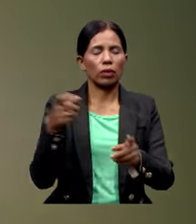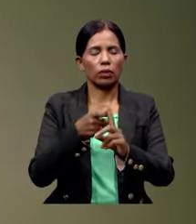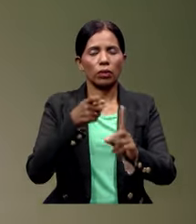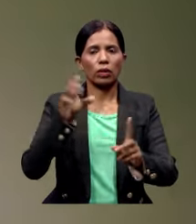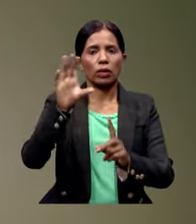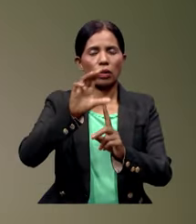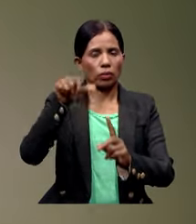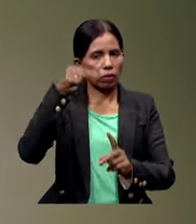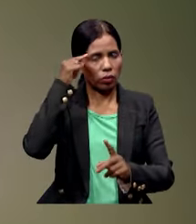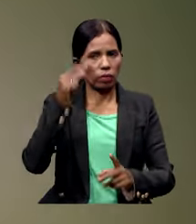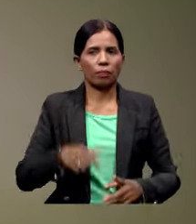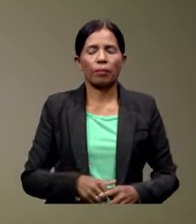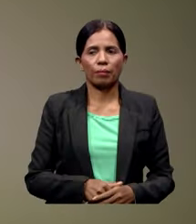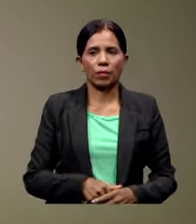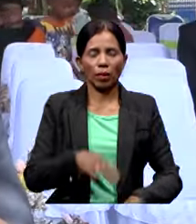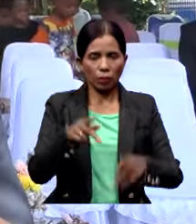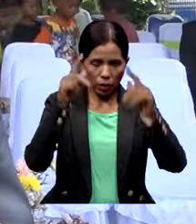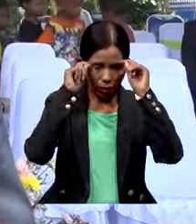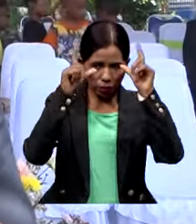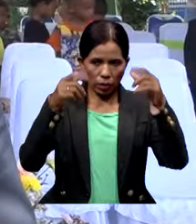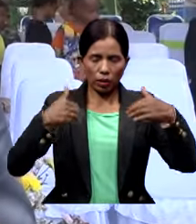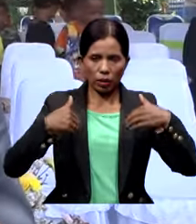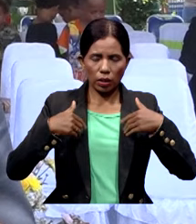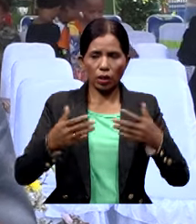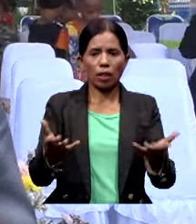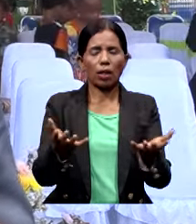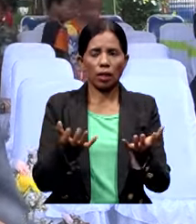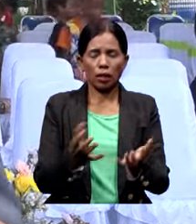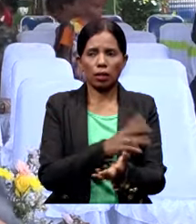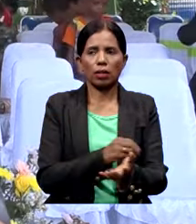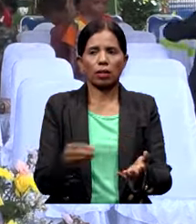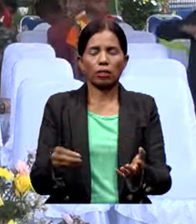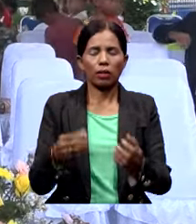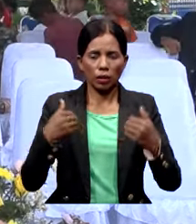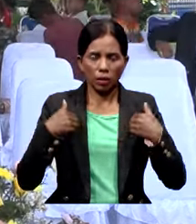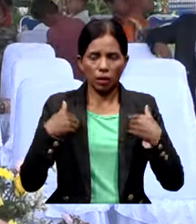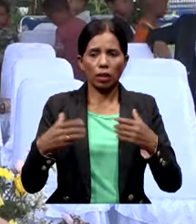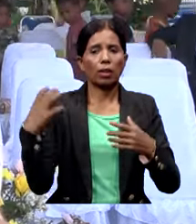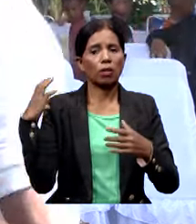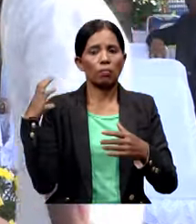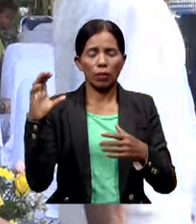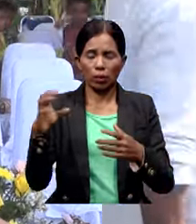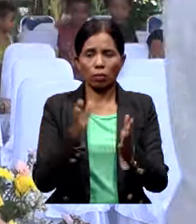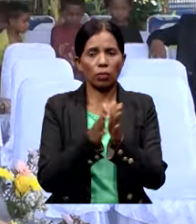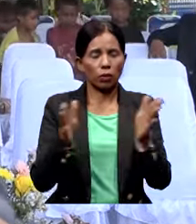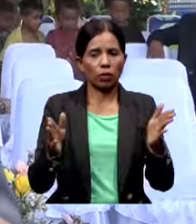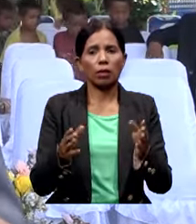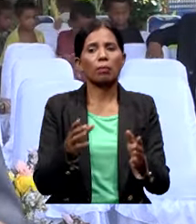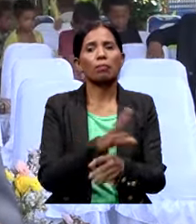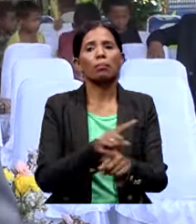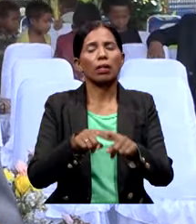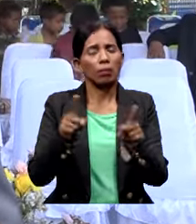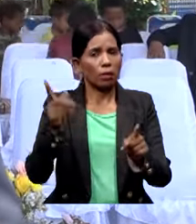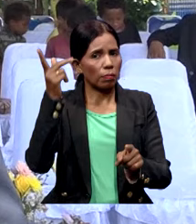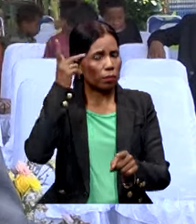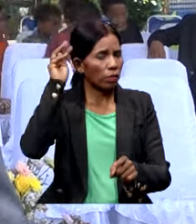governo Timur Lombarak potensi tetap tahu mais kompetensi propri sosial premier ministro nato are to decide entre